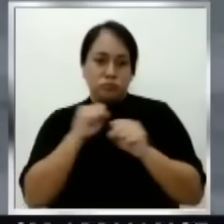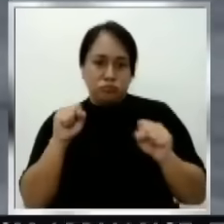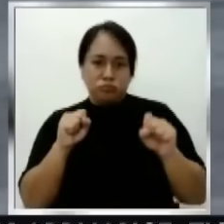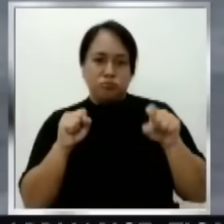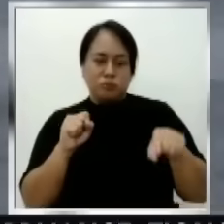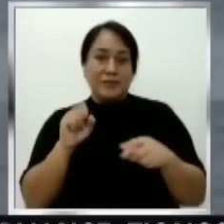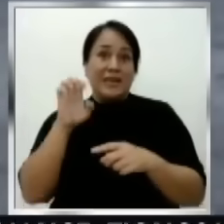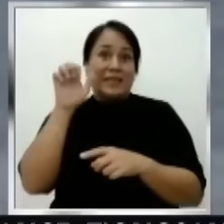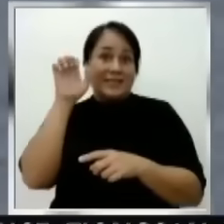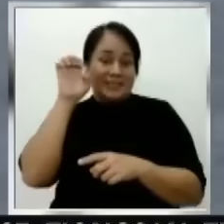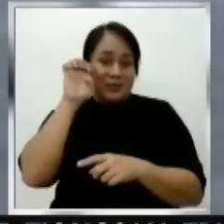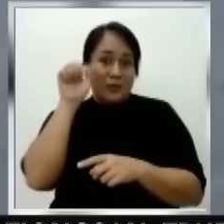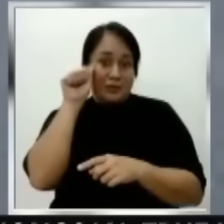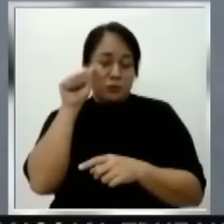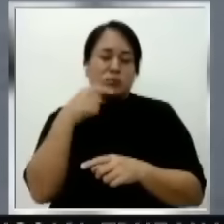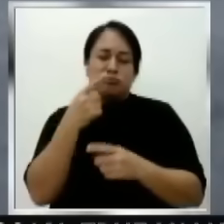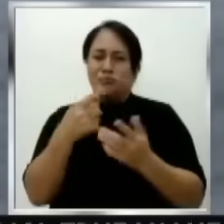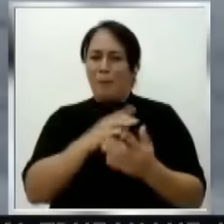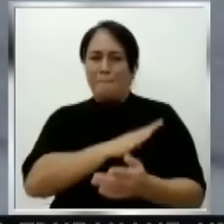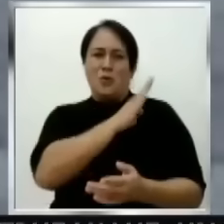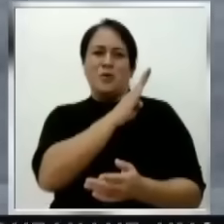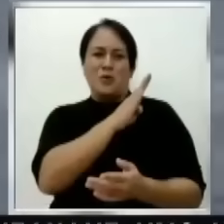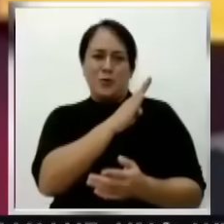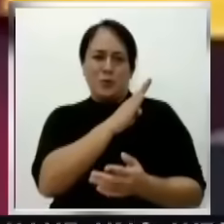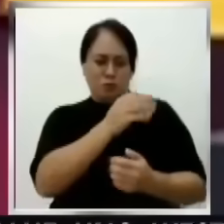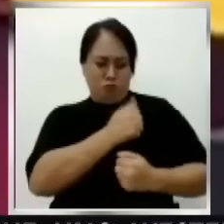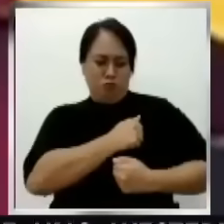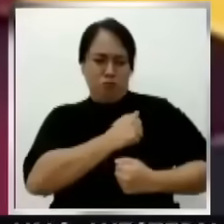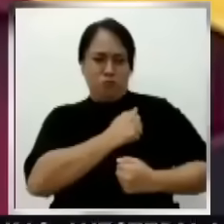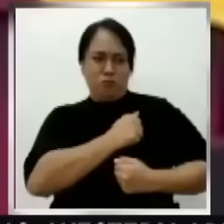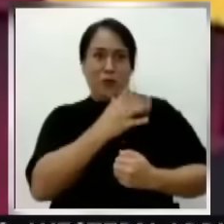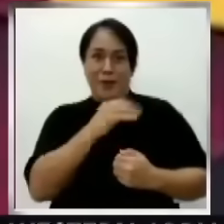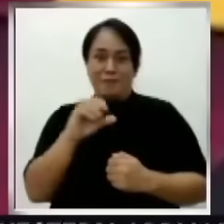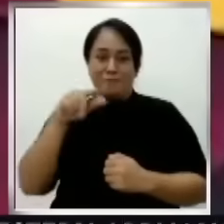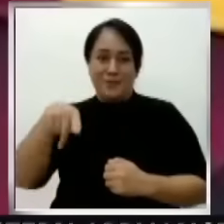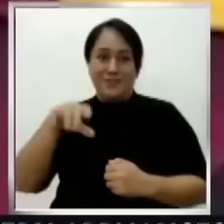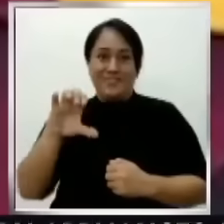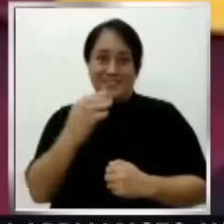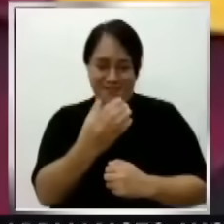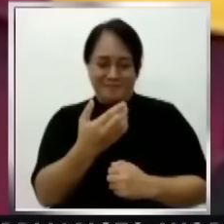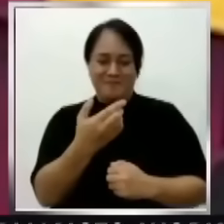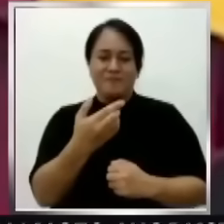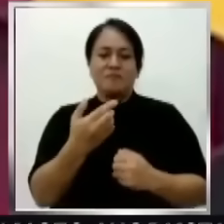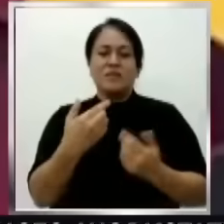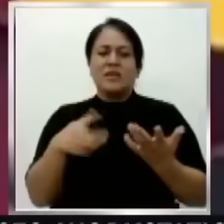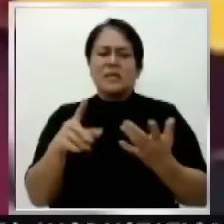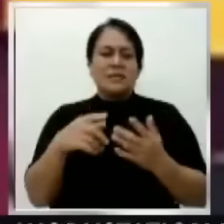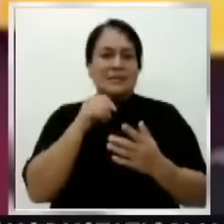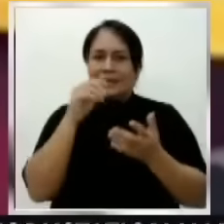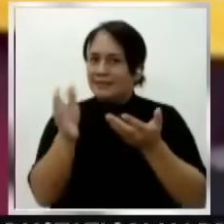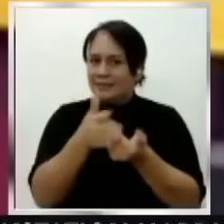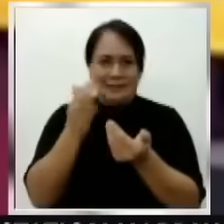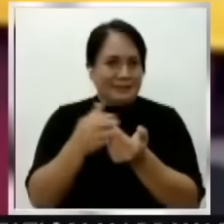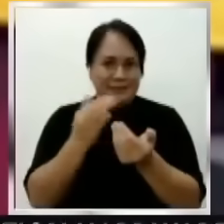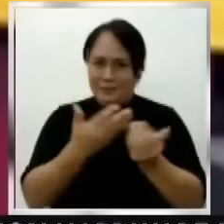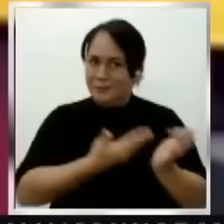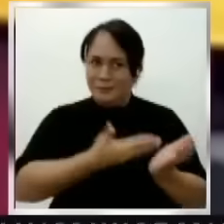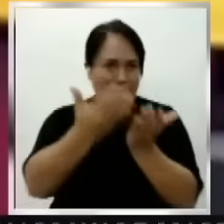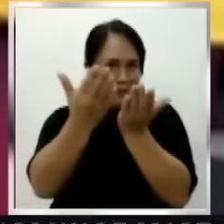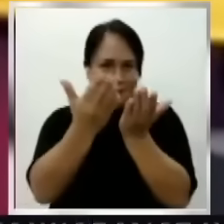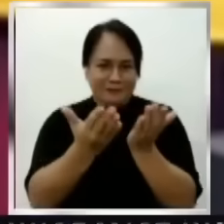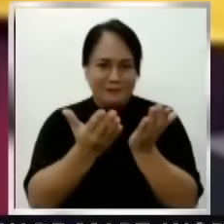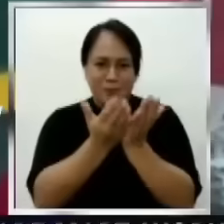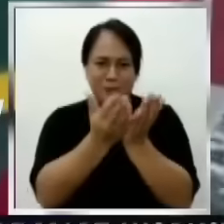ang katapangang ipinakita ng Armed Forces at Coast Guard. Hindi naging madali ang biyahe ng resupply mission. Linggo ng